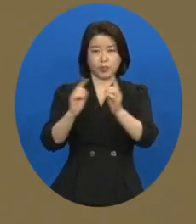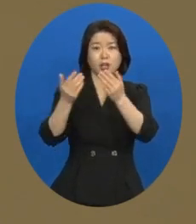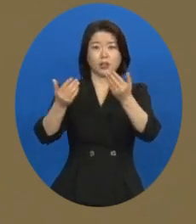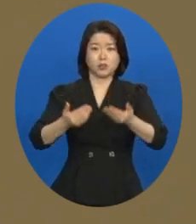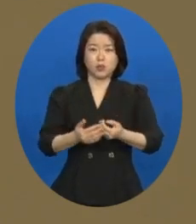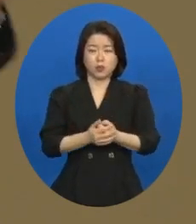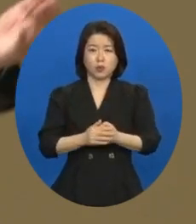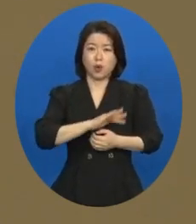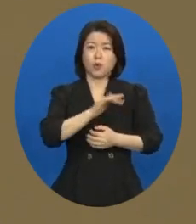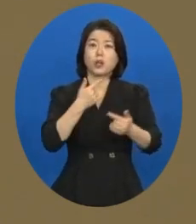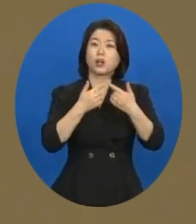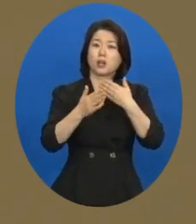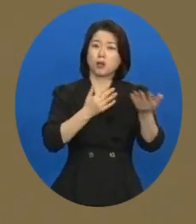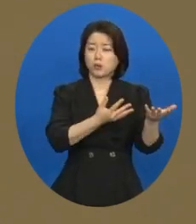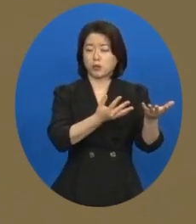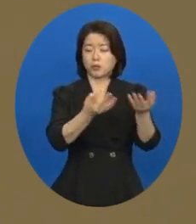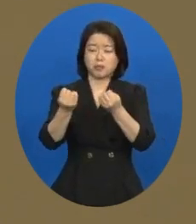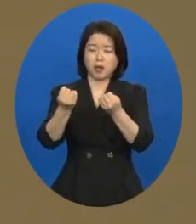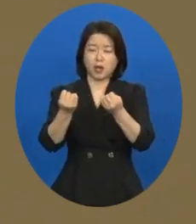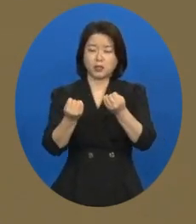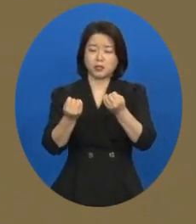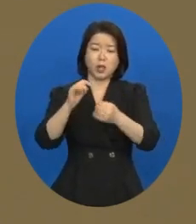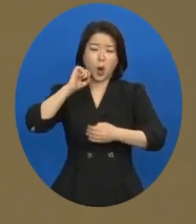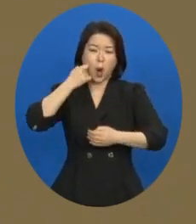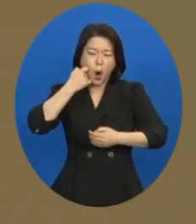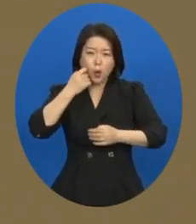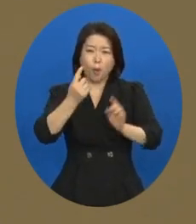그동안 우리가 겪었던 많은 어려운 고비 때마다